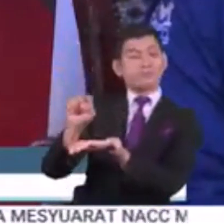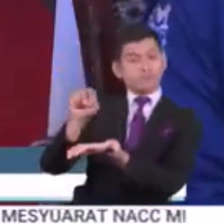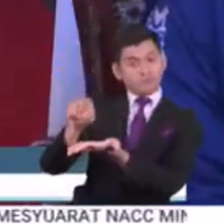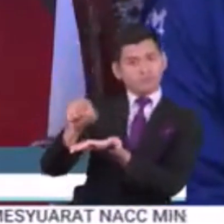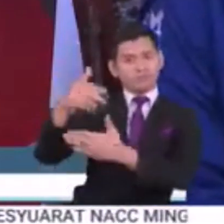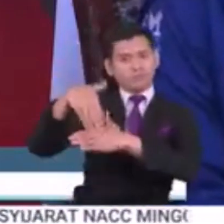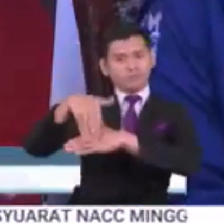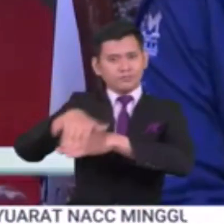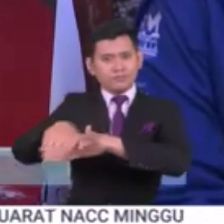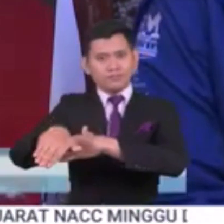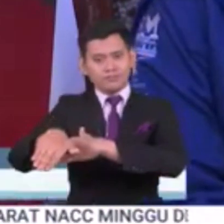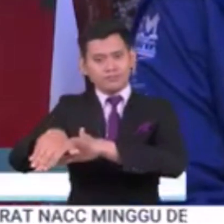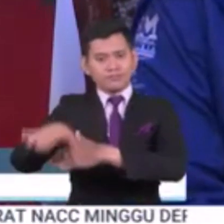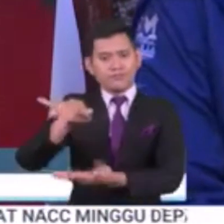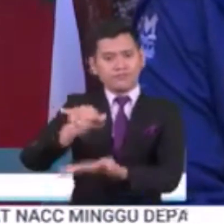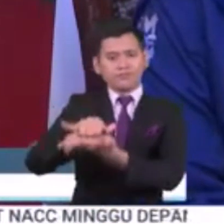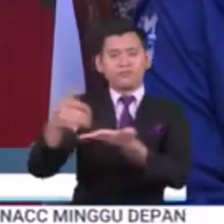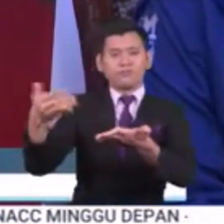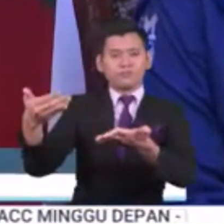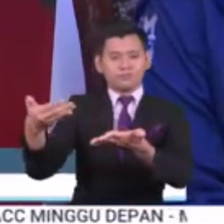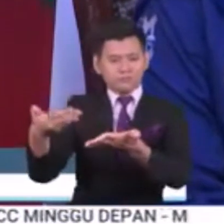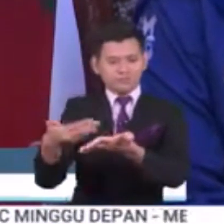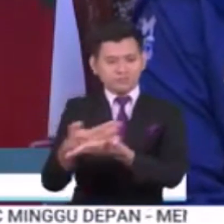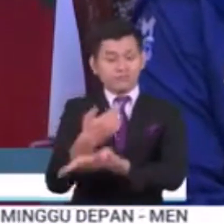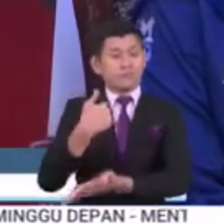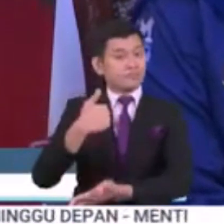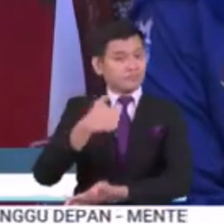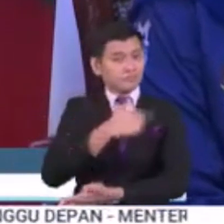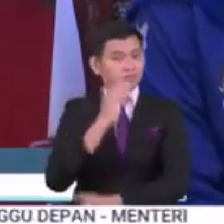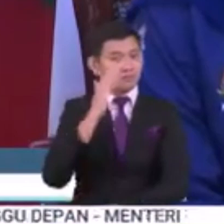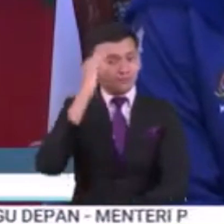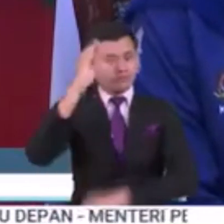lepas tu barulah. Lepas tu kita